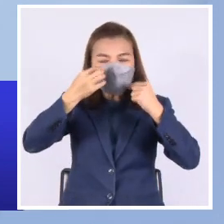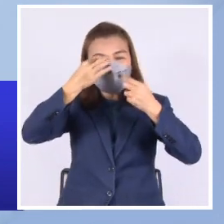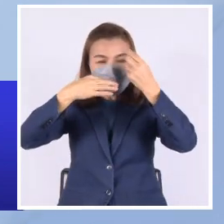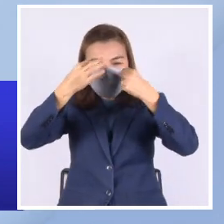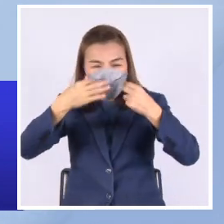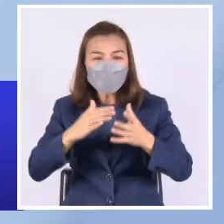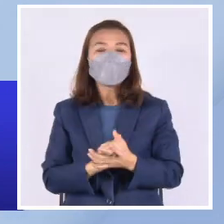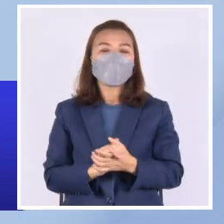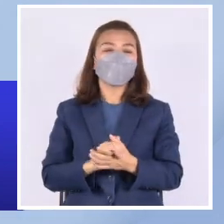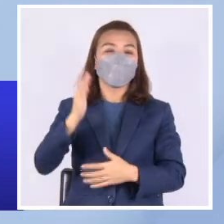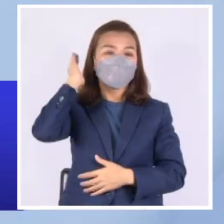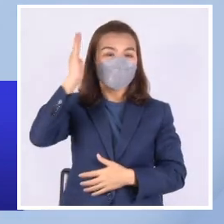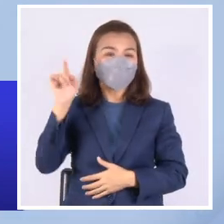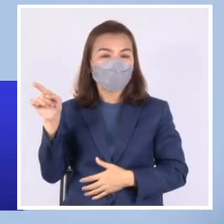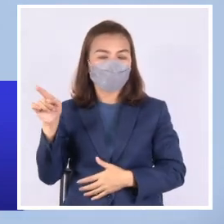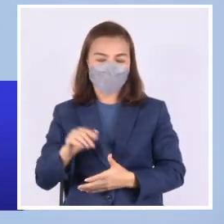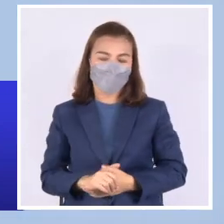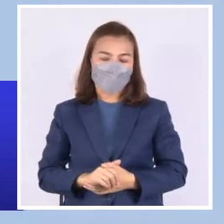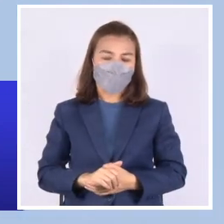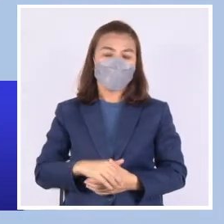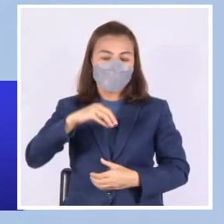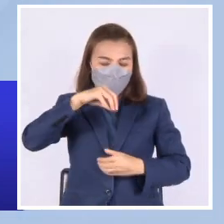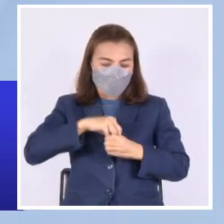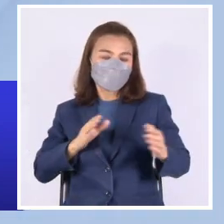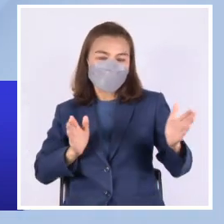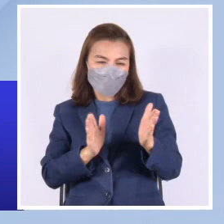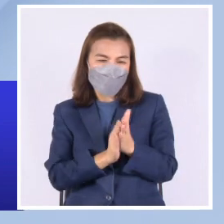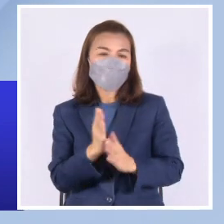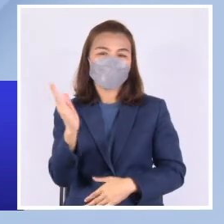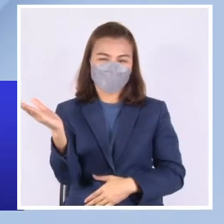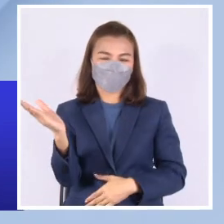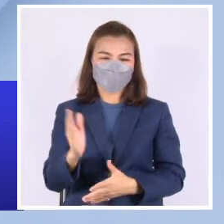นี้สามีไม่อยากให้เหงาไงเอาฟังหน่อยค่ะผู้เป็นสามี